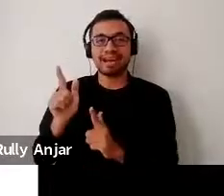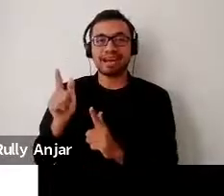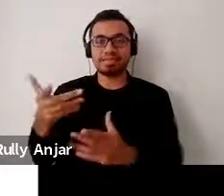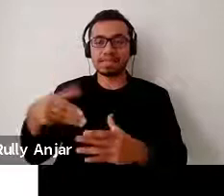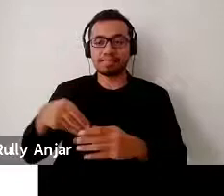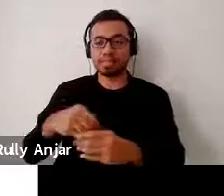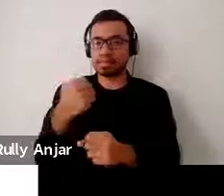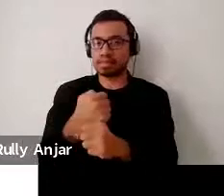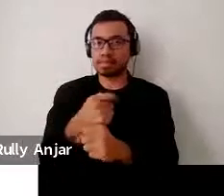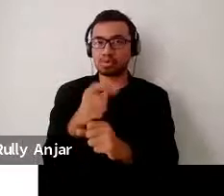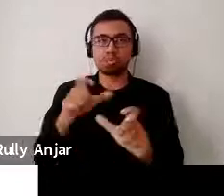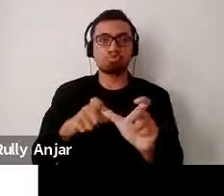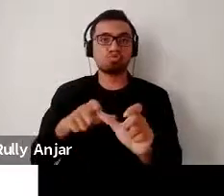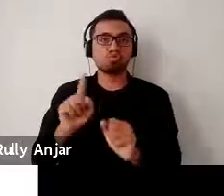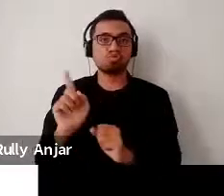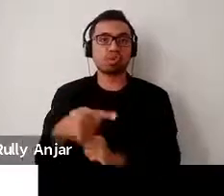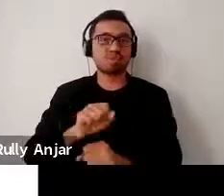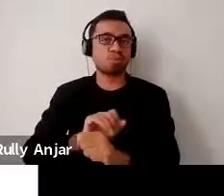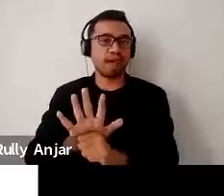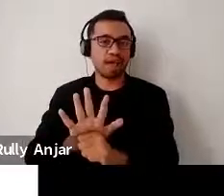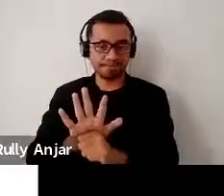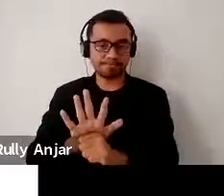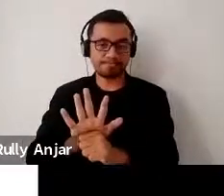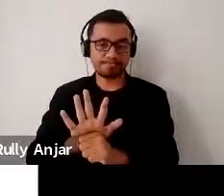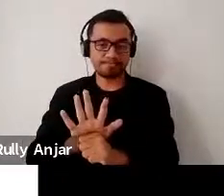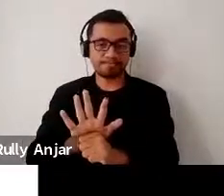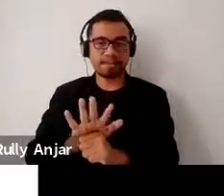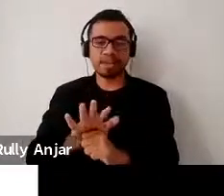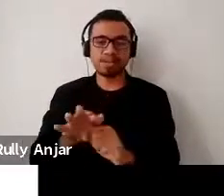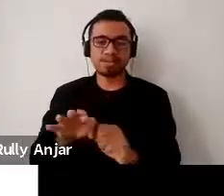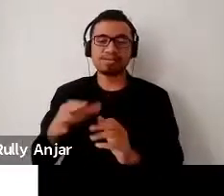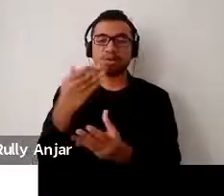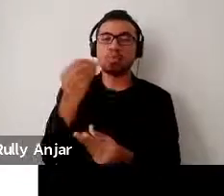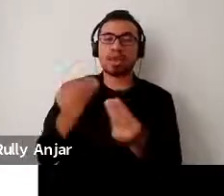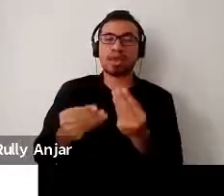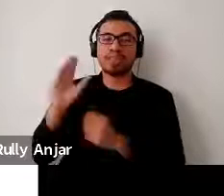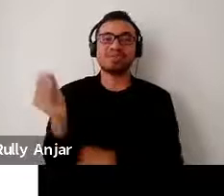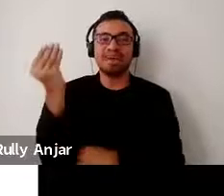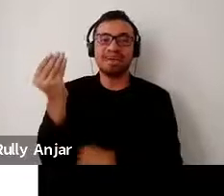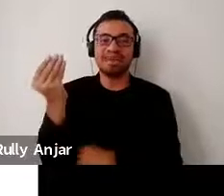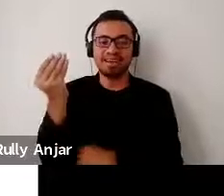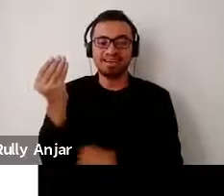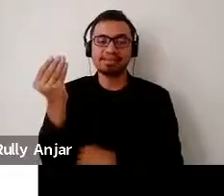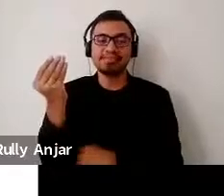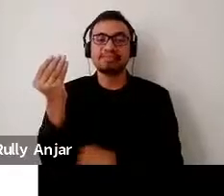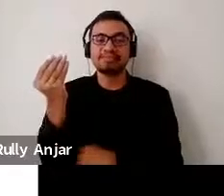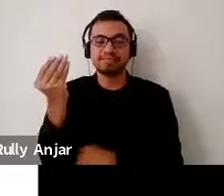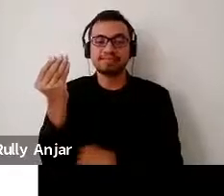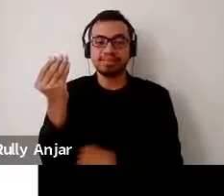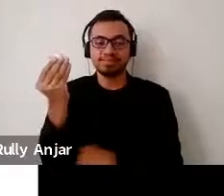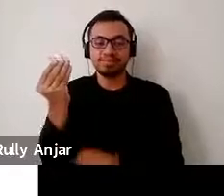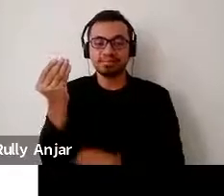gugus tugas COVID-19 sebagai wakil ketua, kita lihat bahwa memang sebetulnya jumlah mereka